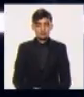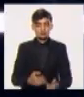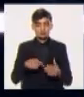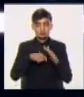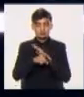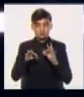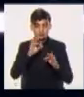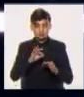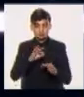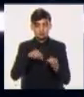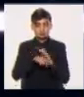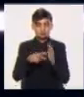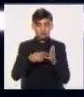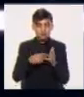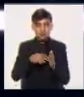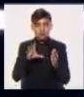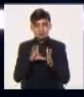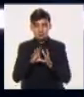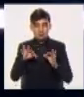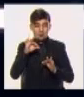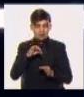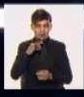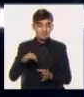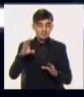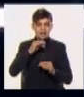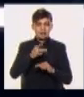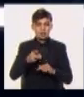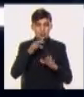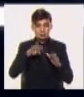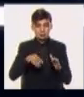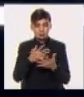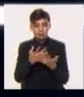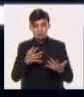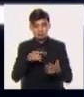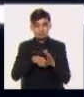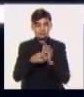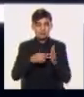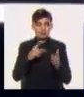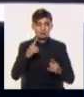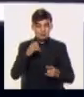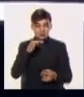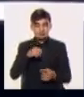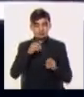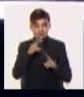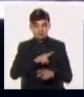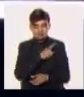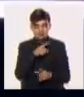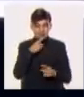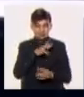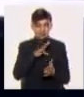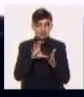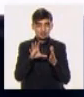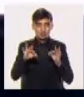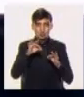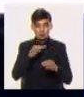Из чего складывается стоимость электричества и почему в каждом регионе цена на него разная? Отечественные эксперты в области энергетики